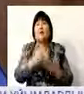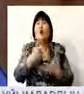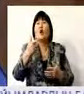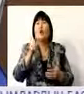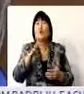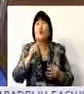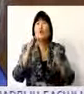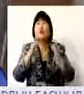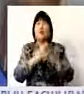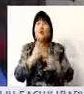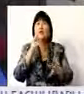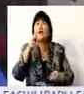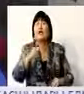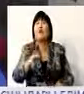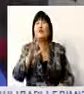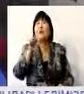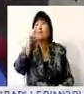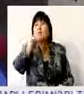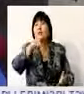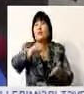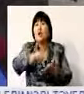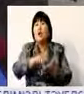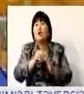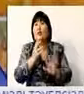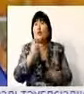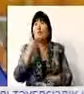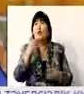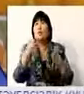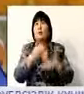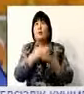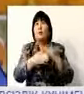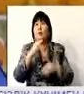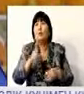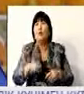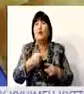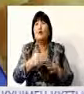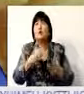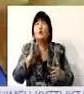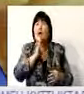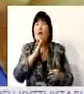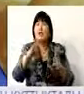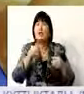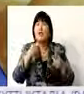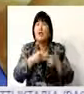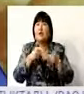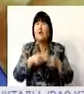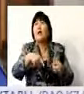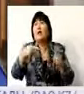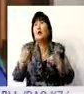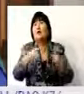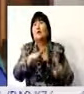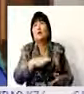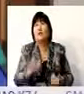Күлсін баспаналы кезегіне 2005 жылы тіркелген. Өзі бірінші топтағы мүгедек. Осы уақытқа дейін анасымен бірге пәтер жалдап көшіп қонып